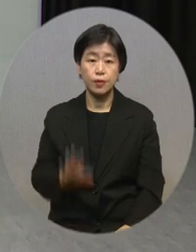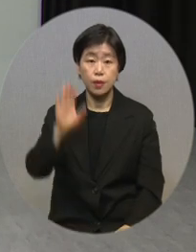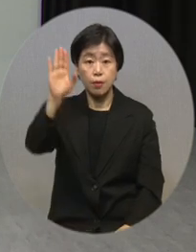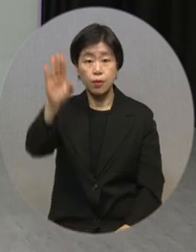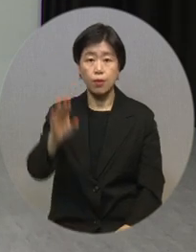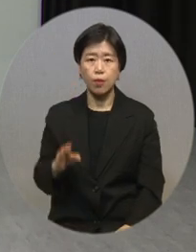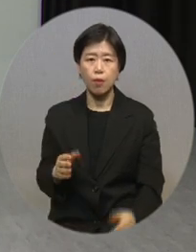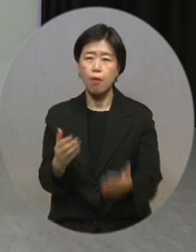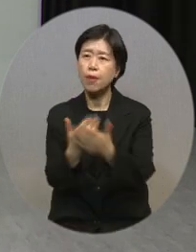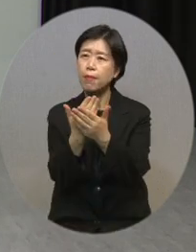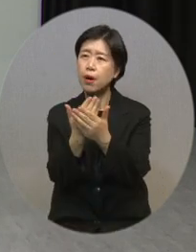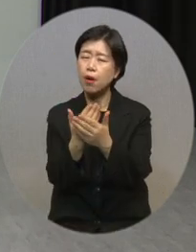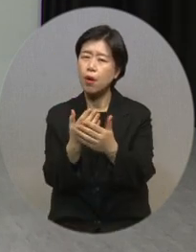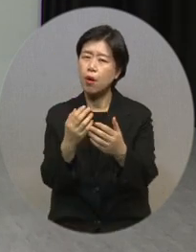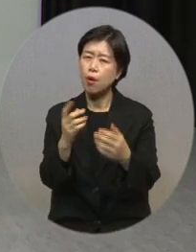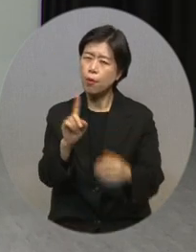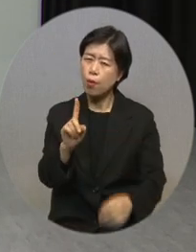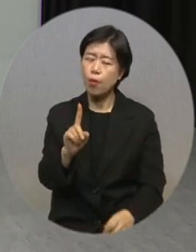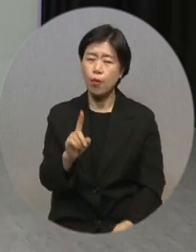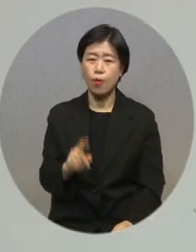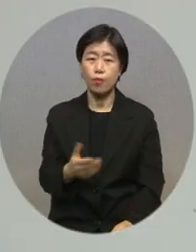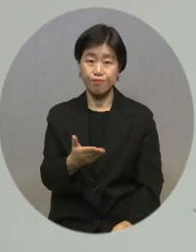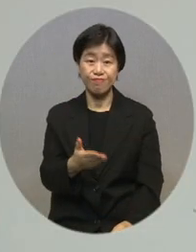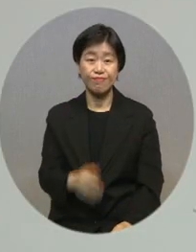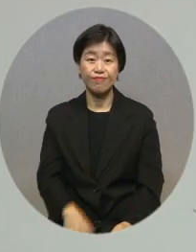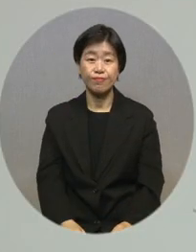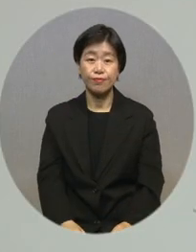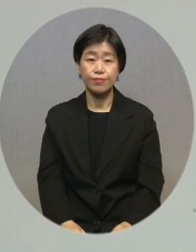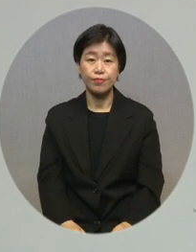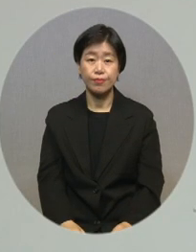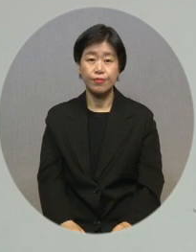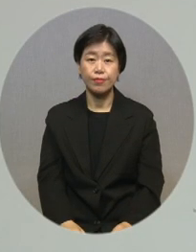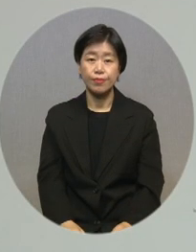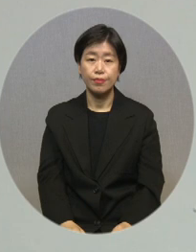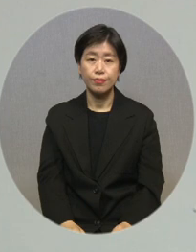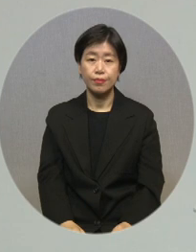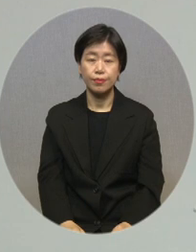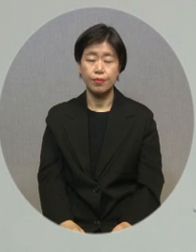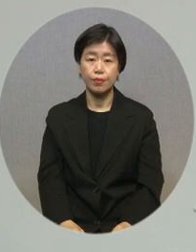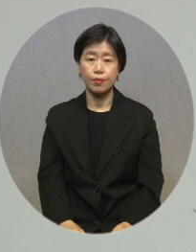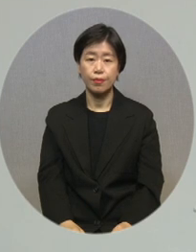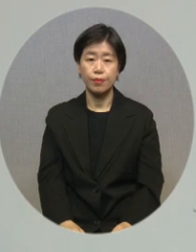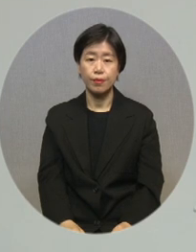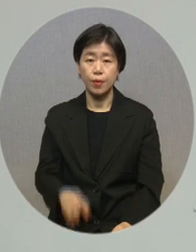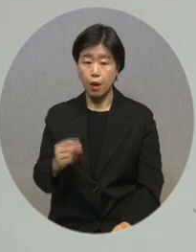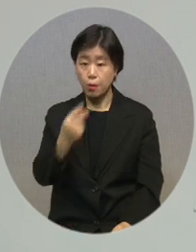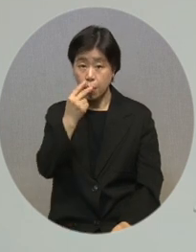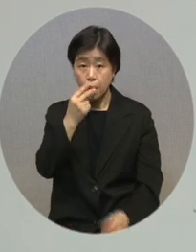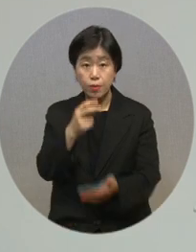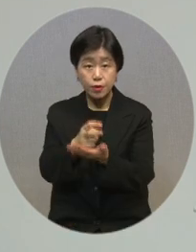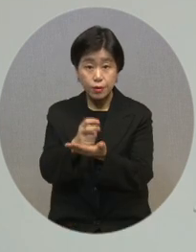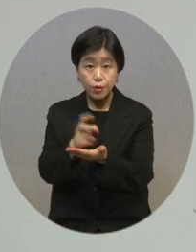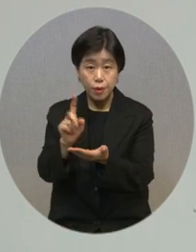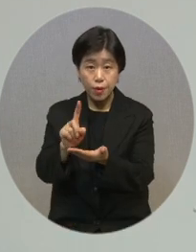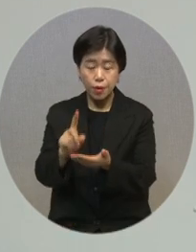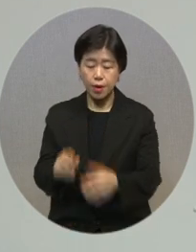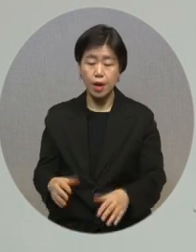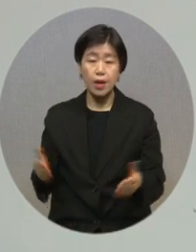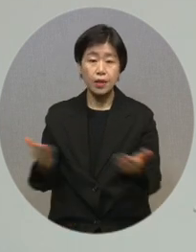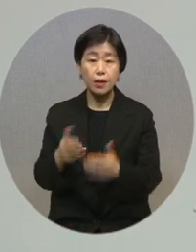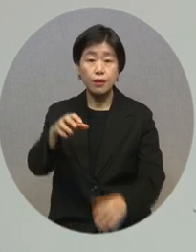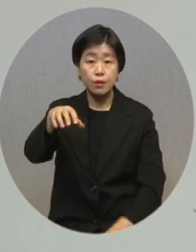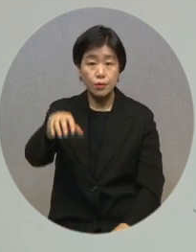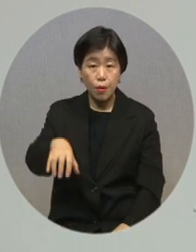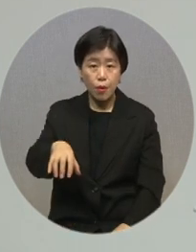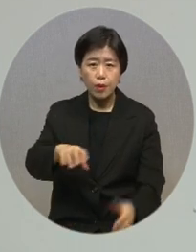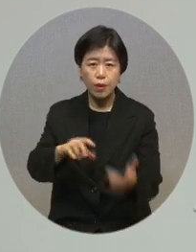또 어떻게 개선해 나가실 계획입니까? 네. 그 산재보험제도는 그 산업 현장에서 산업재해가 그 나타날